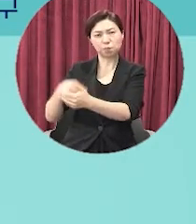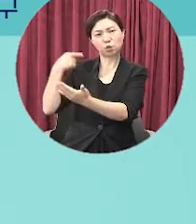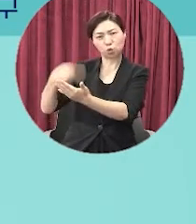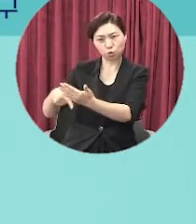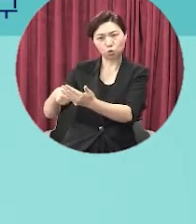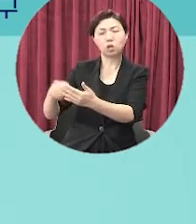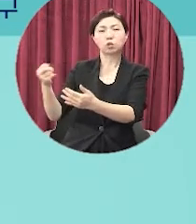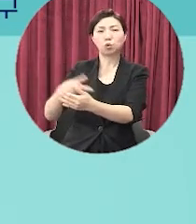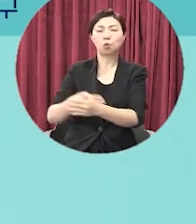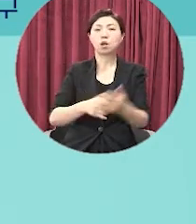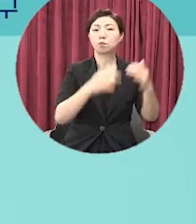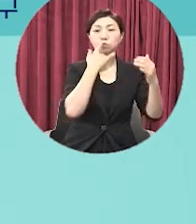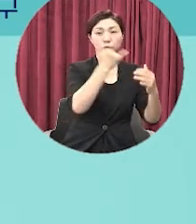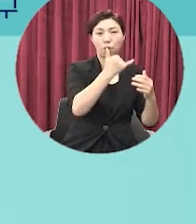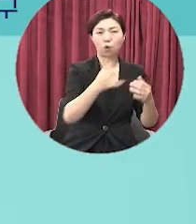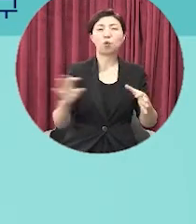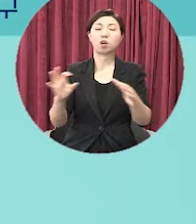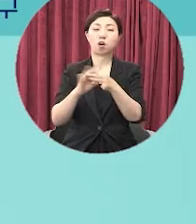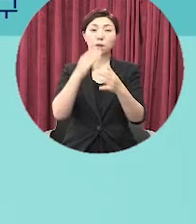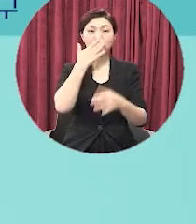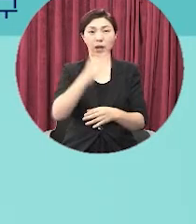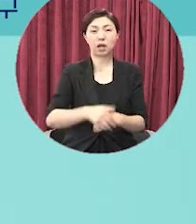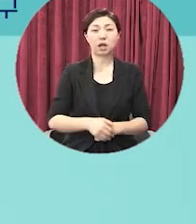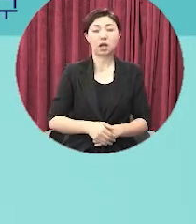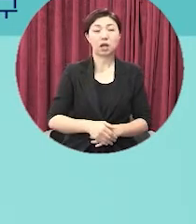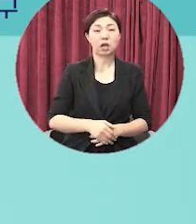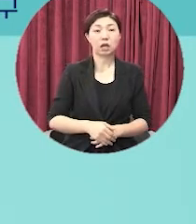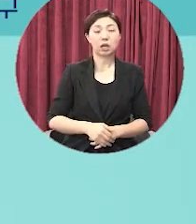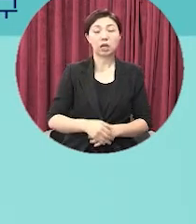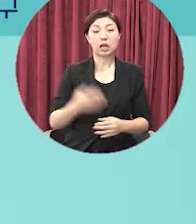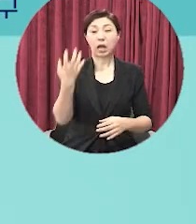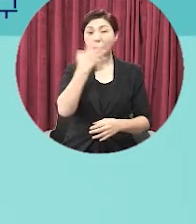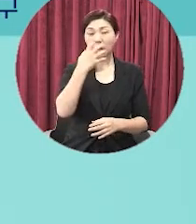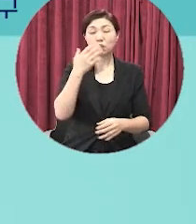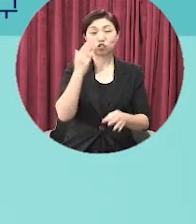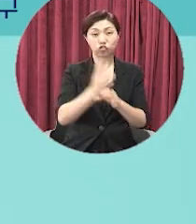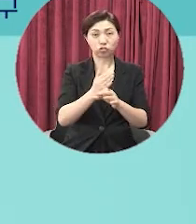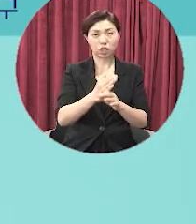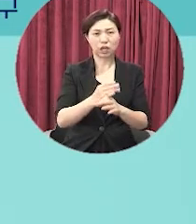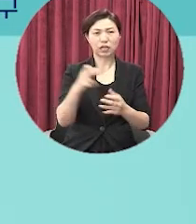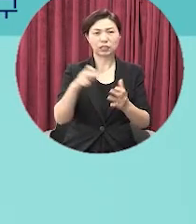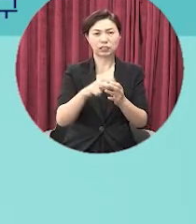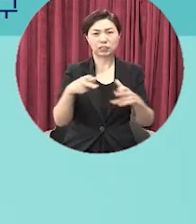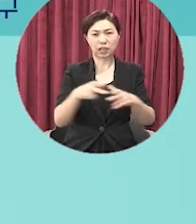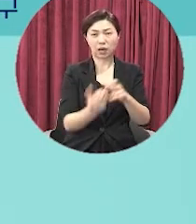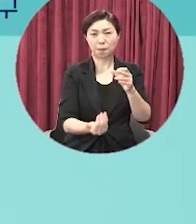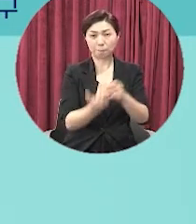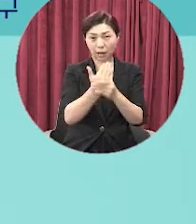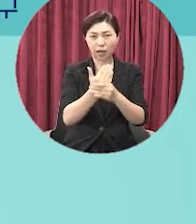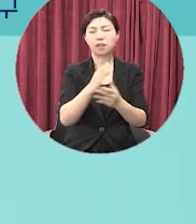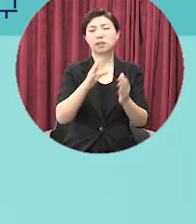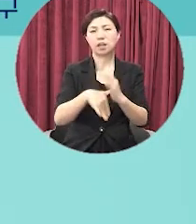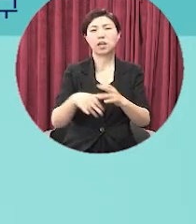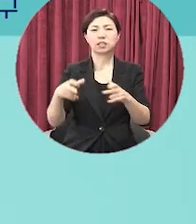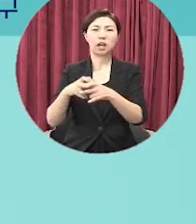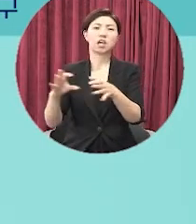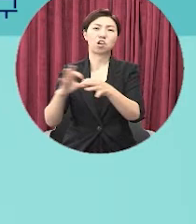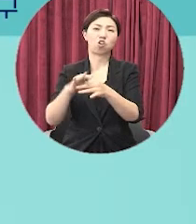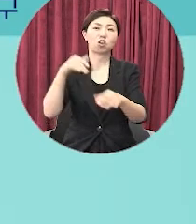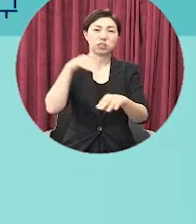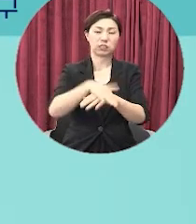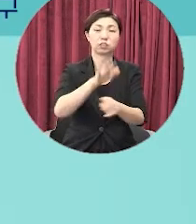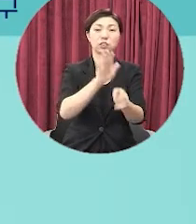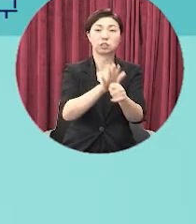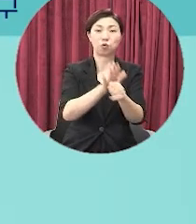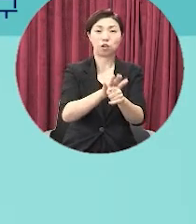있겠습니다 그리고 중도 장애학생의 얜 학교 복귀 프로그램을 운영하는 것도 방법이 될 수 있겠습니다 병원 하여 특수 학교